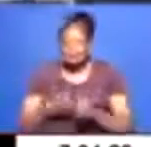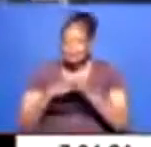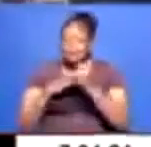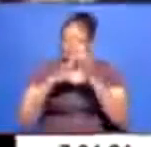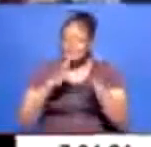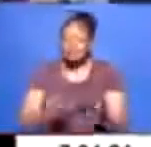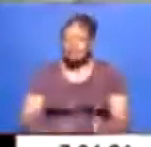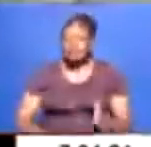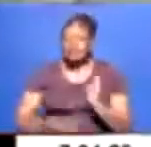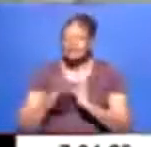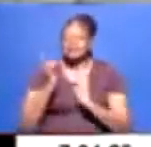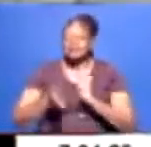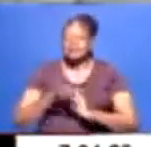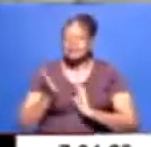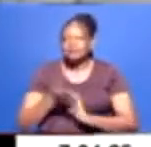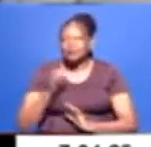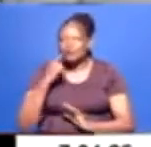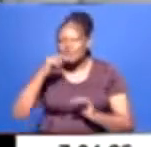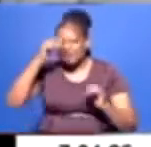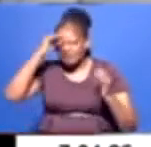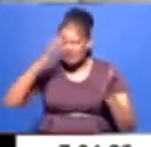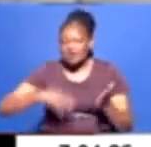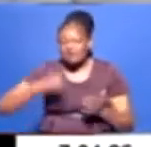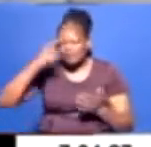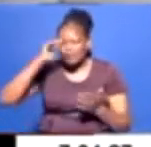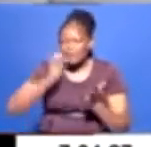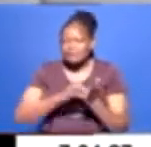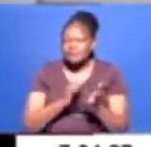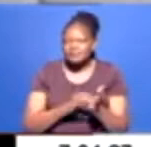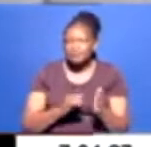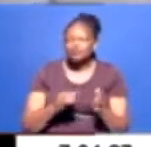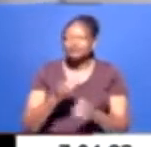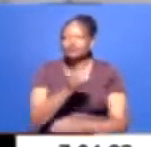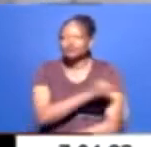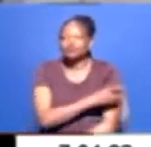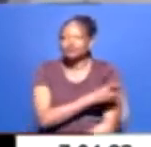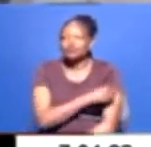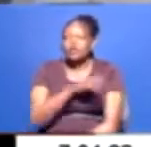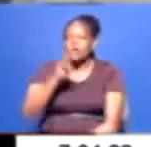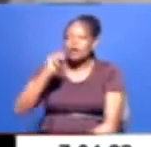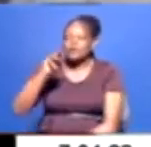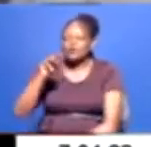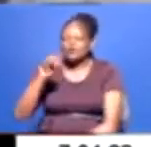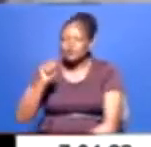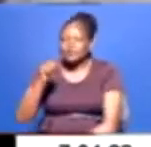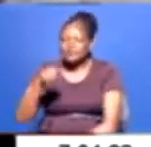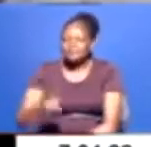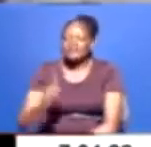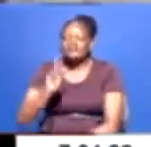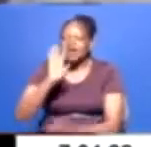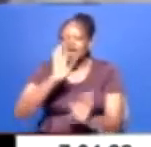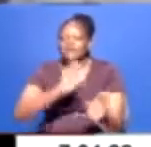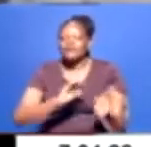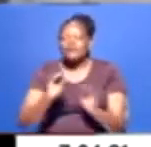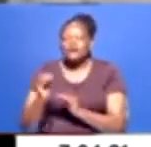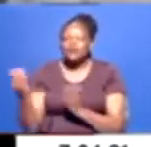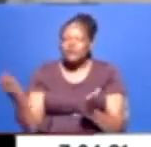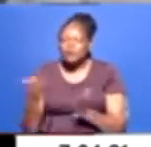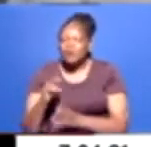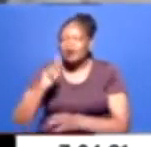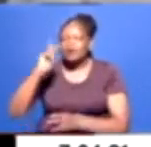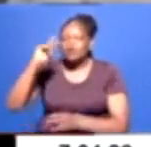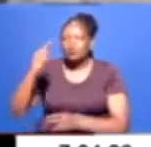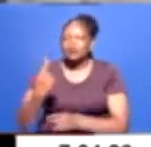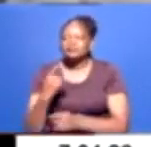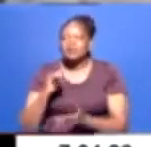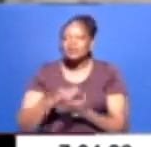maendeleo Chap Chap ambaye pia ni gavana wa kaunti ya Machakos Dr. Alfred Mutua sasa amehamia muungano wa Kenya Kwanza unaoongozwa